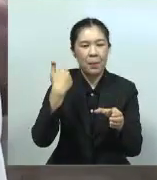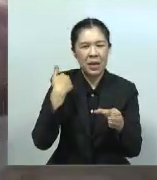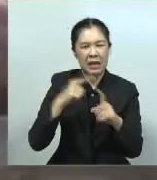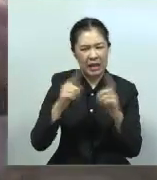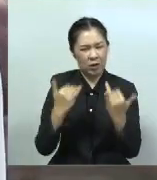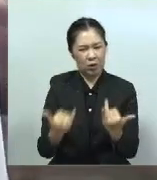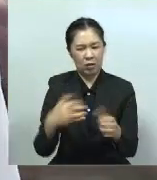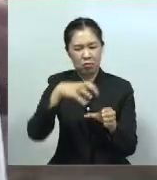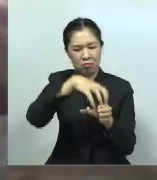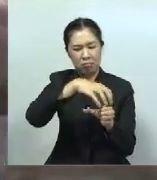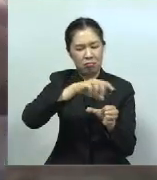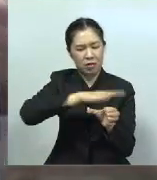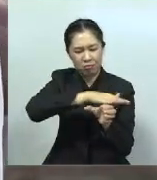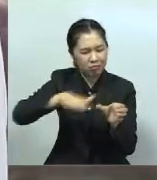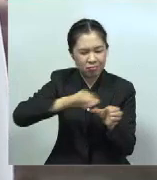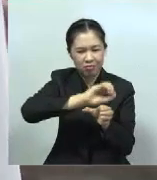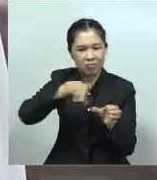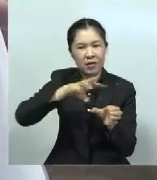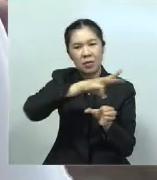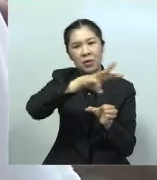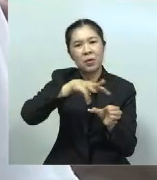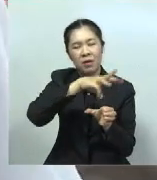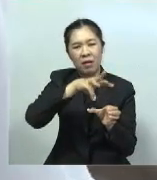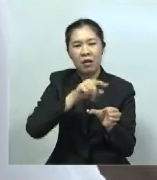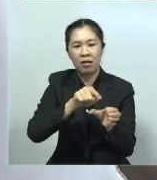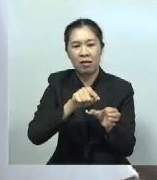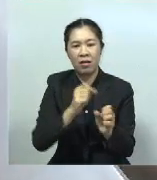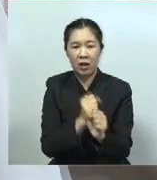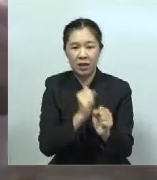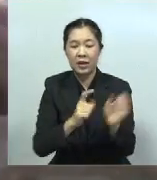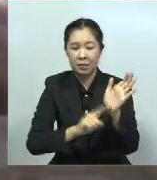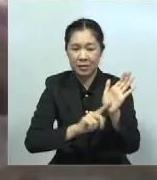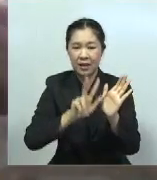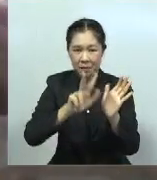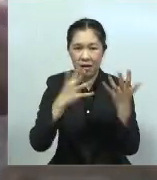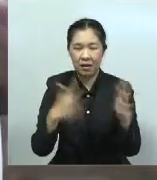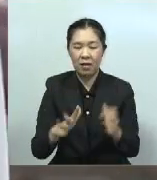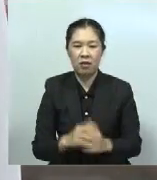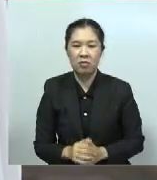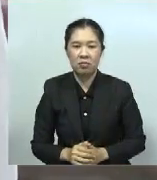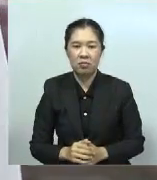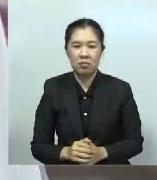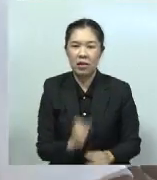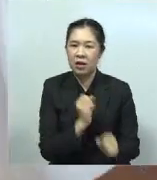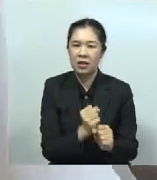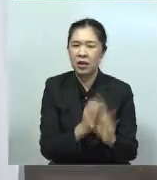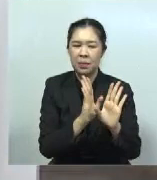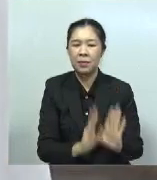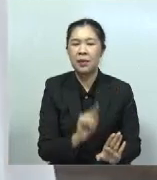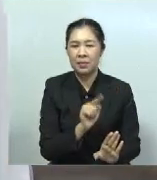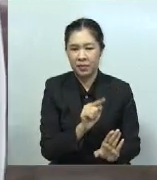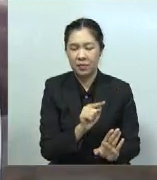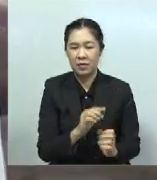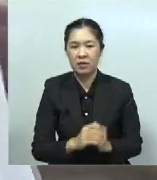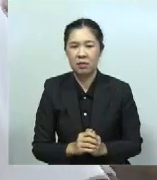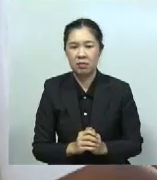ใช่นี่เขาทำมา3ครั้งก็ทำแบบเนี้ย คือทำแบบเดิมมาตลอดเลย สามครั้งใน